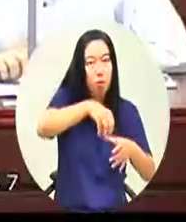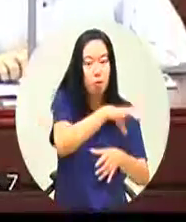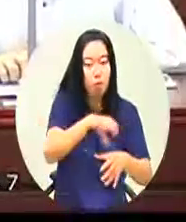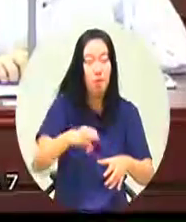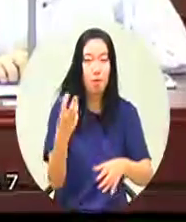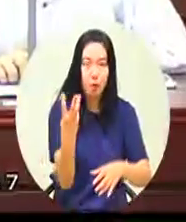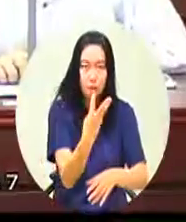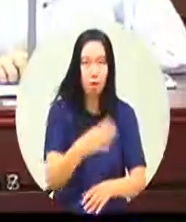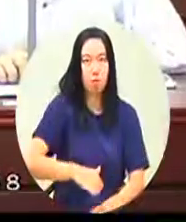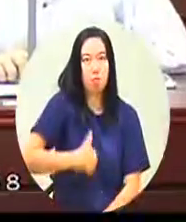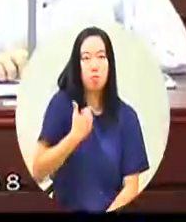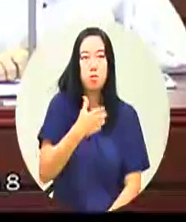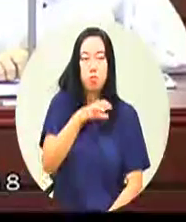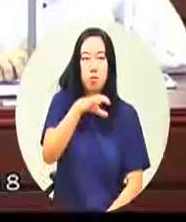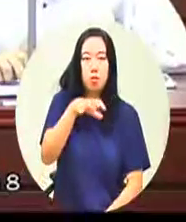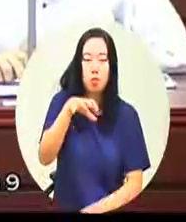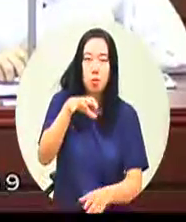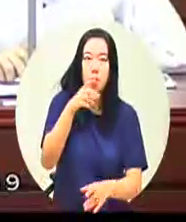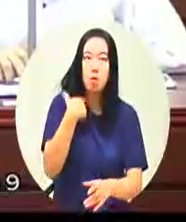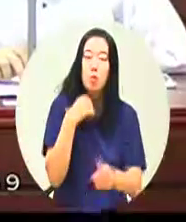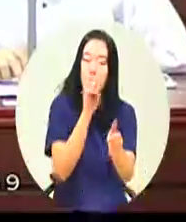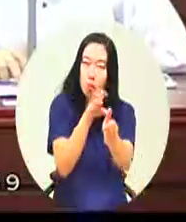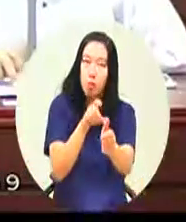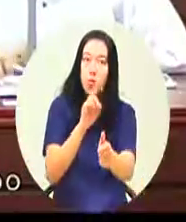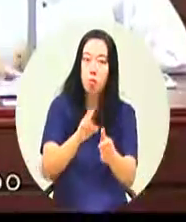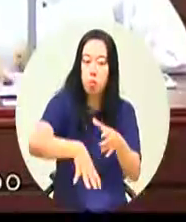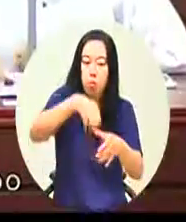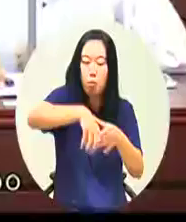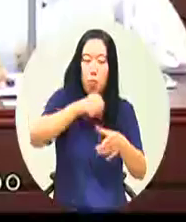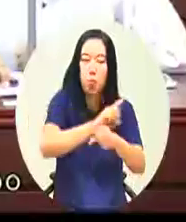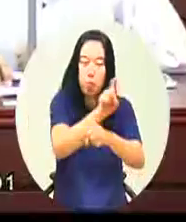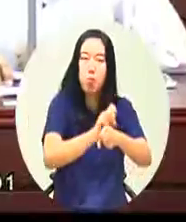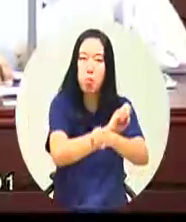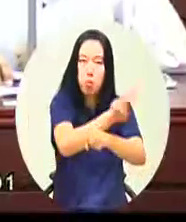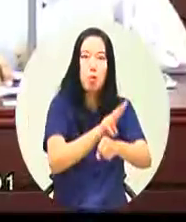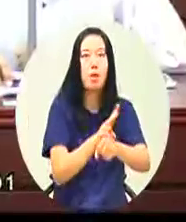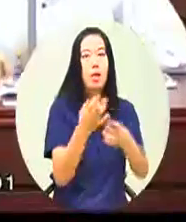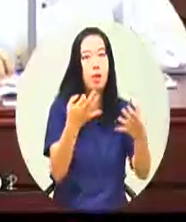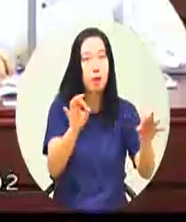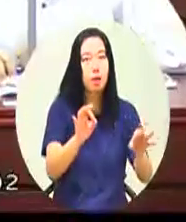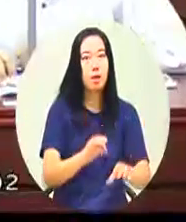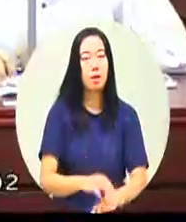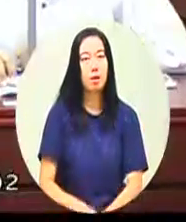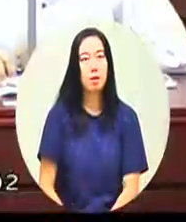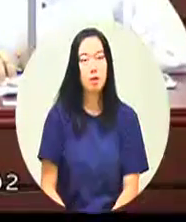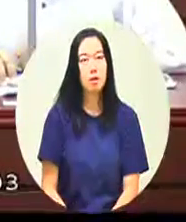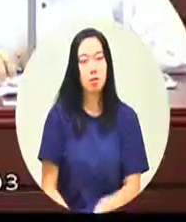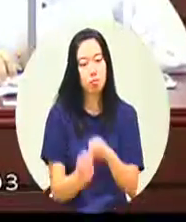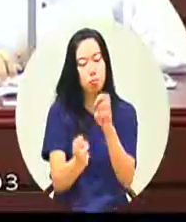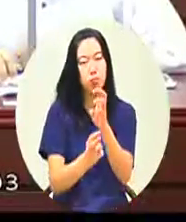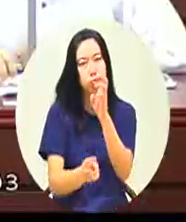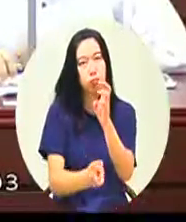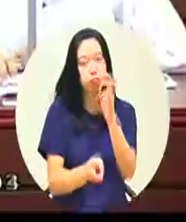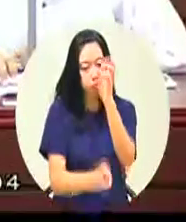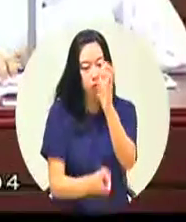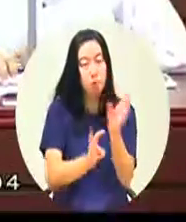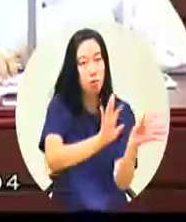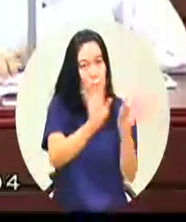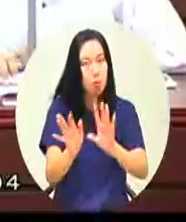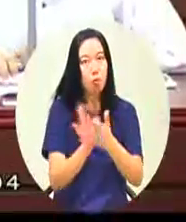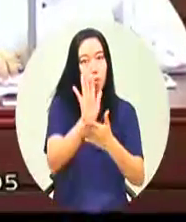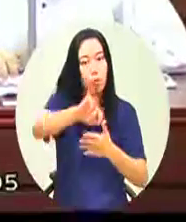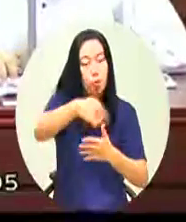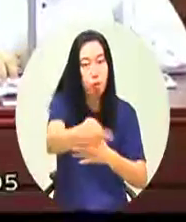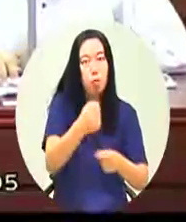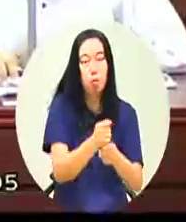跟地方那边讲，就是说我们确实只有抽2小时。那详细的这个状况，是不是我们在后续做